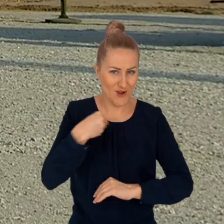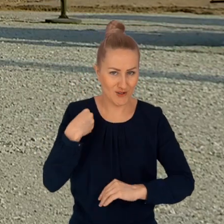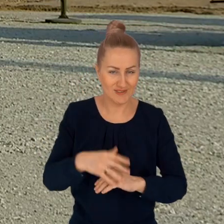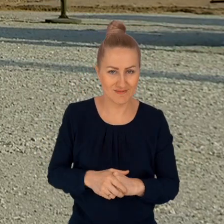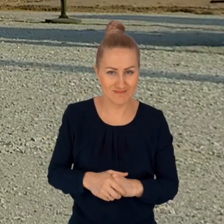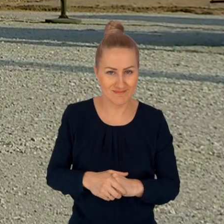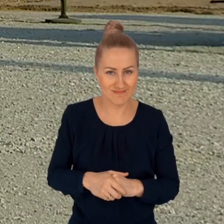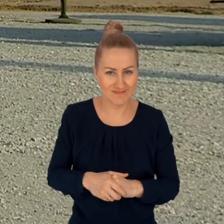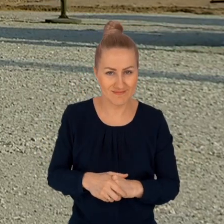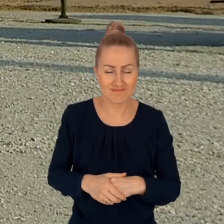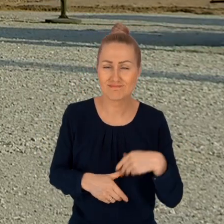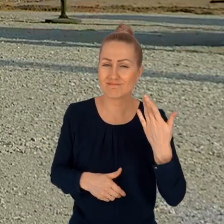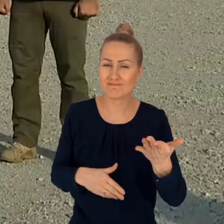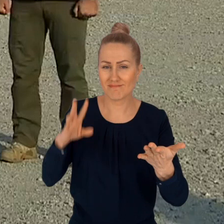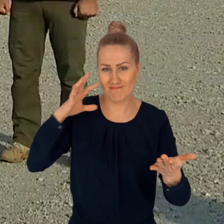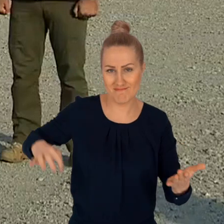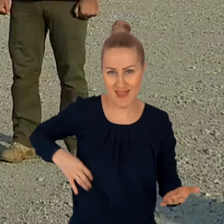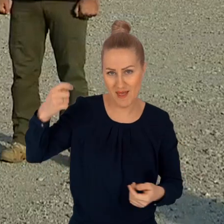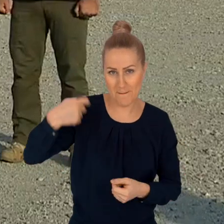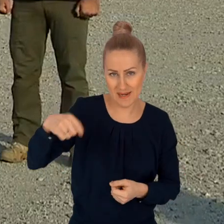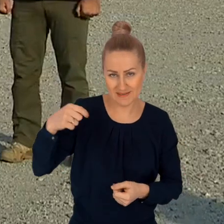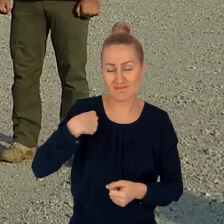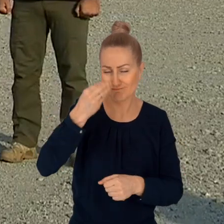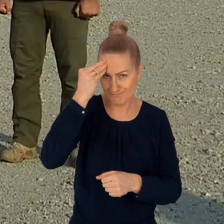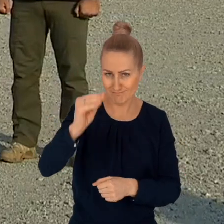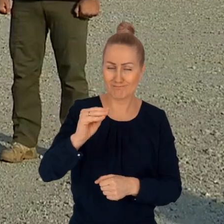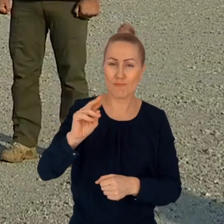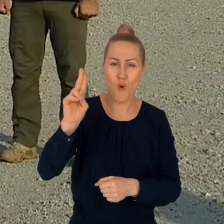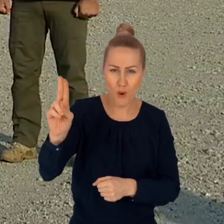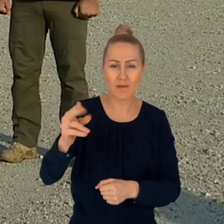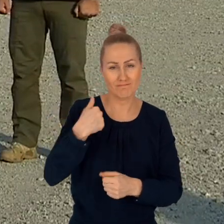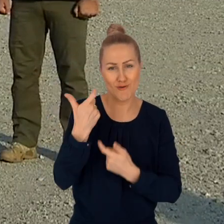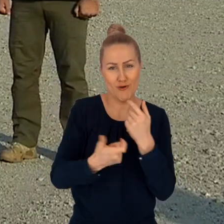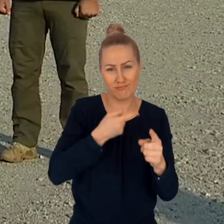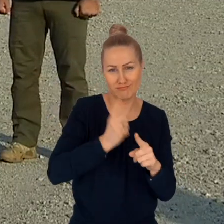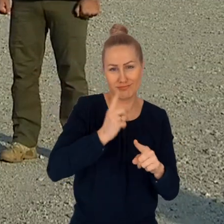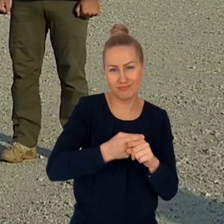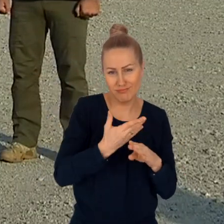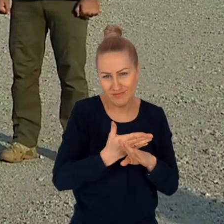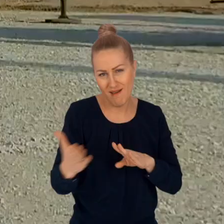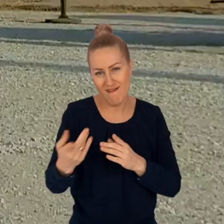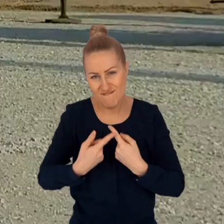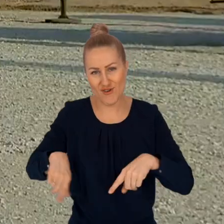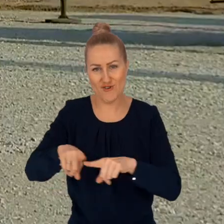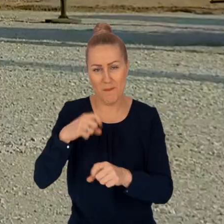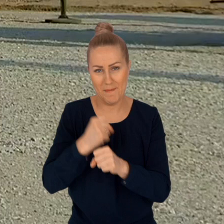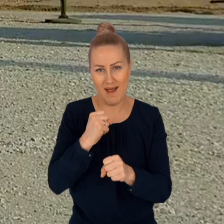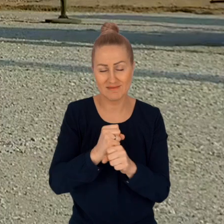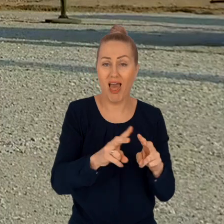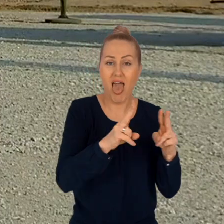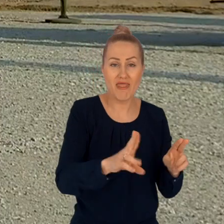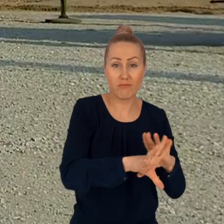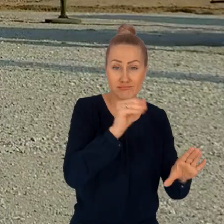I zapewniam pana prezydenta, że będziemy konsekwentnie realizowali kolejne etapy tych prac